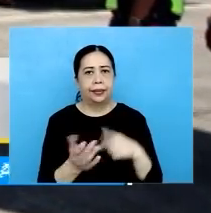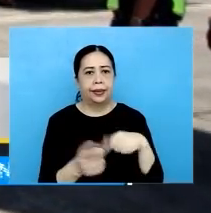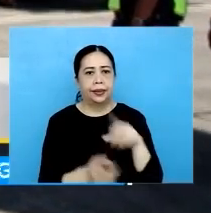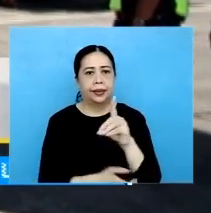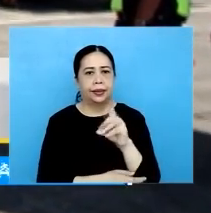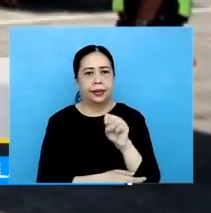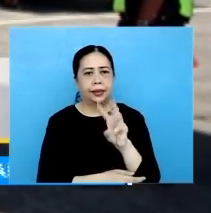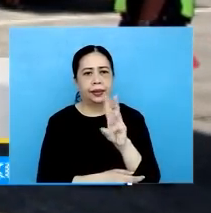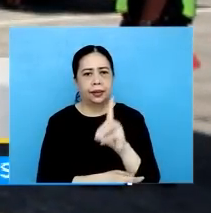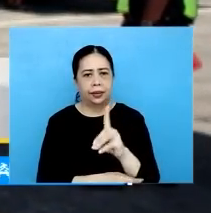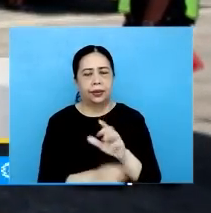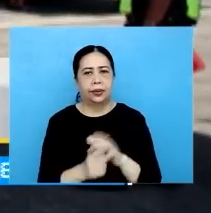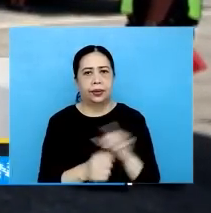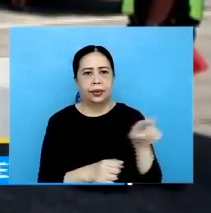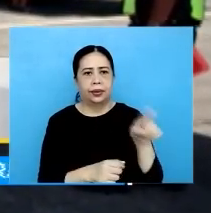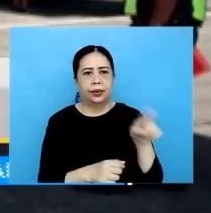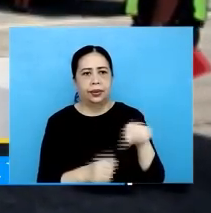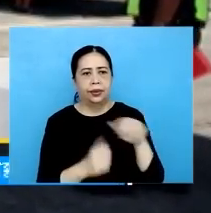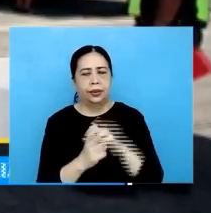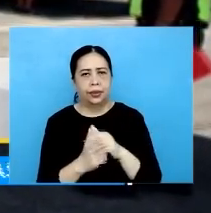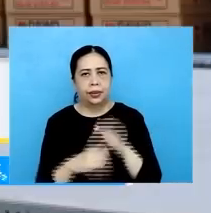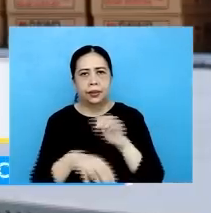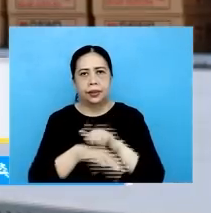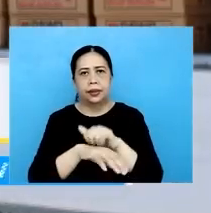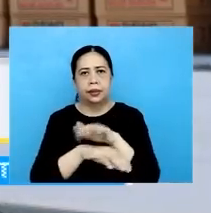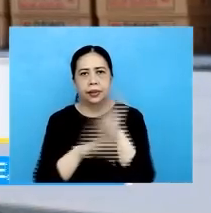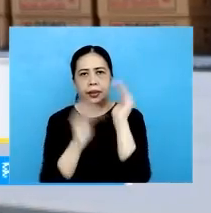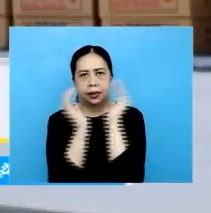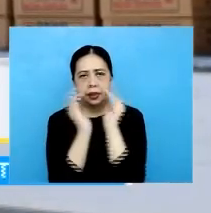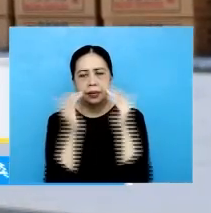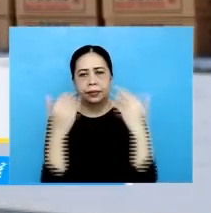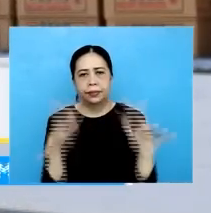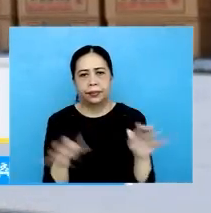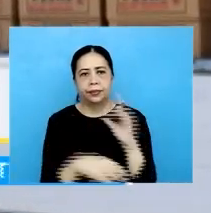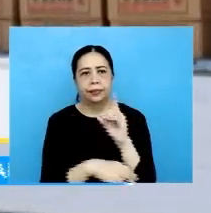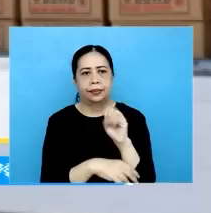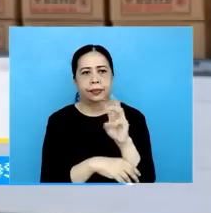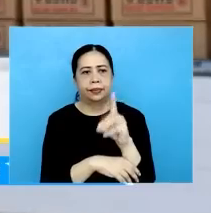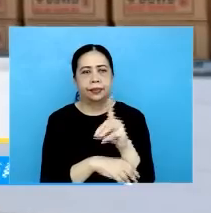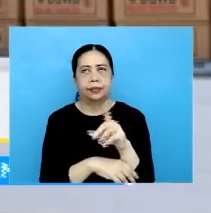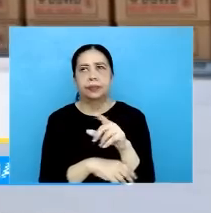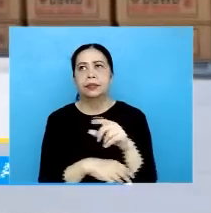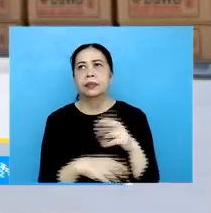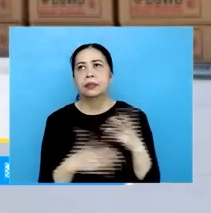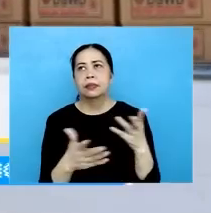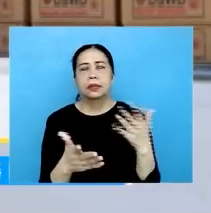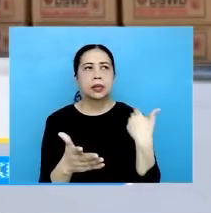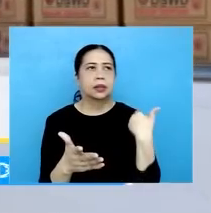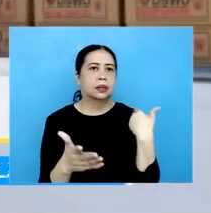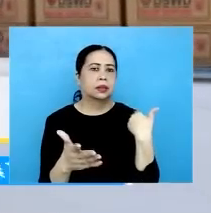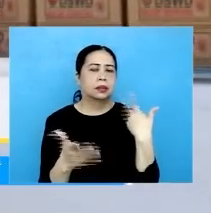DSWD, sila po ay nagpadala na, bagamat hindi pa ito